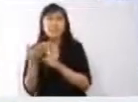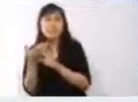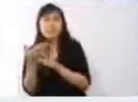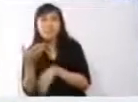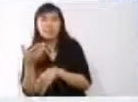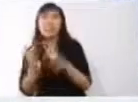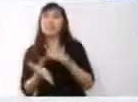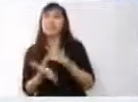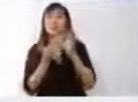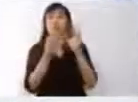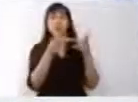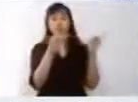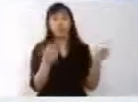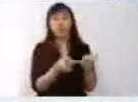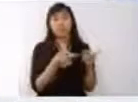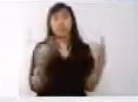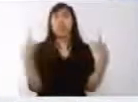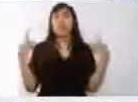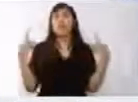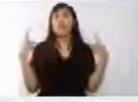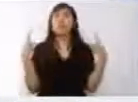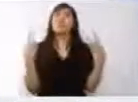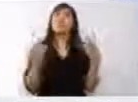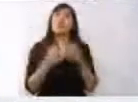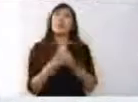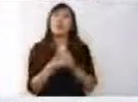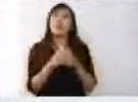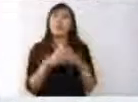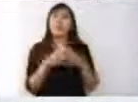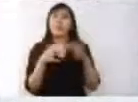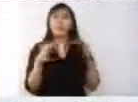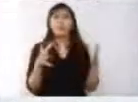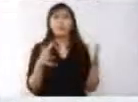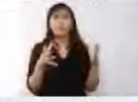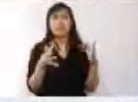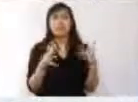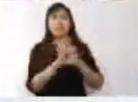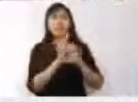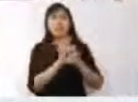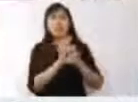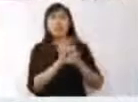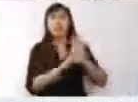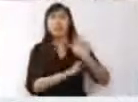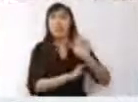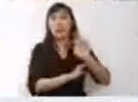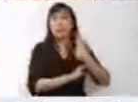Tama po yung sinabi niyo, Secretary. Ano po, sila po ay determined po to host the